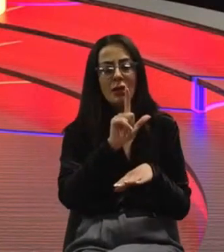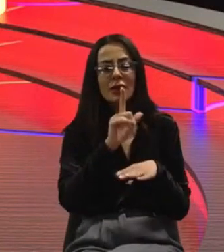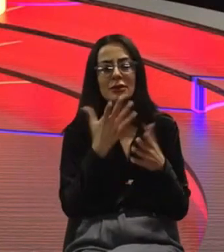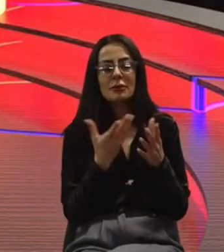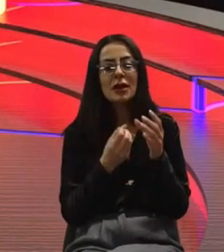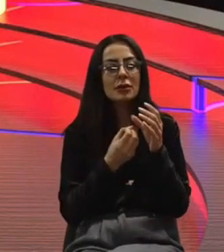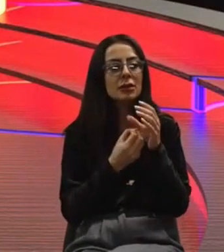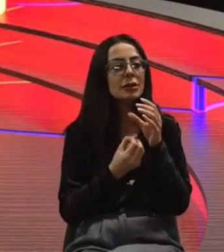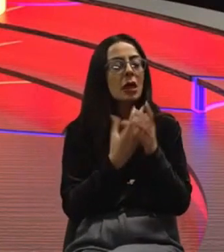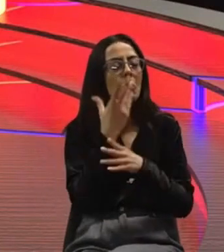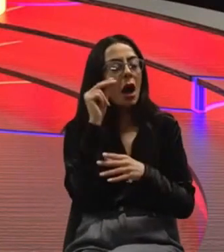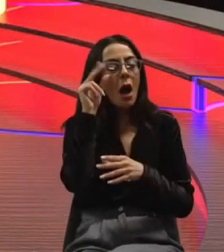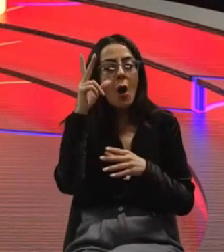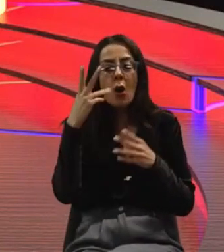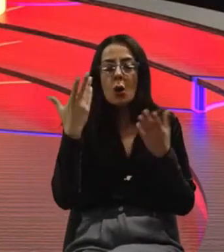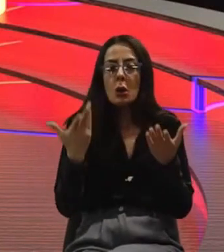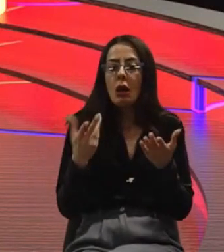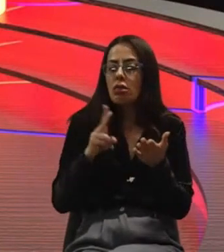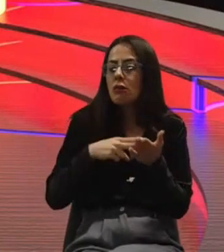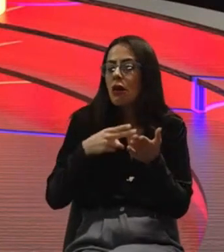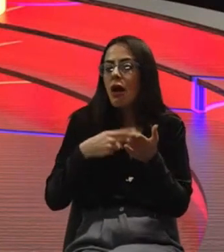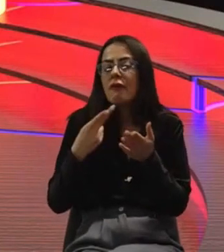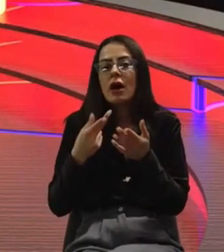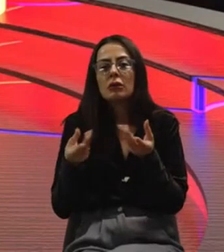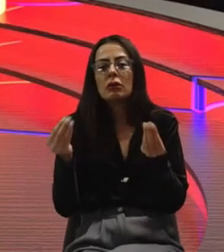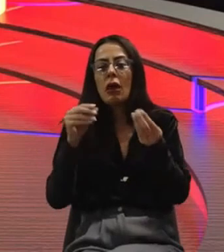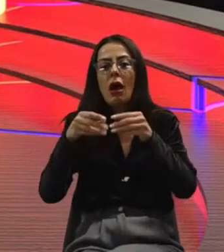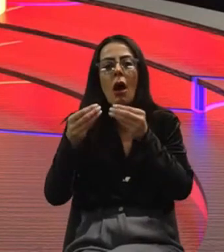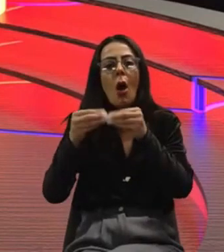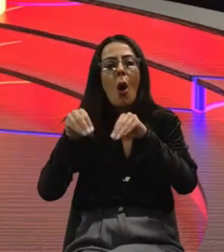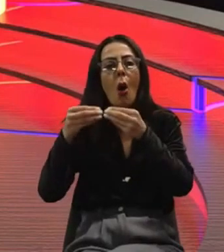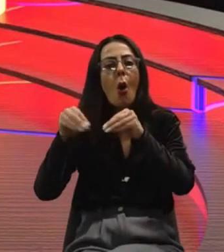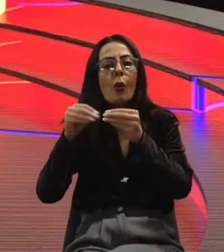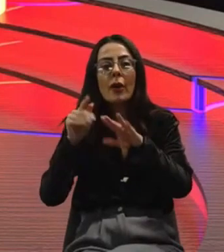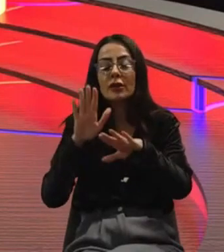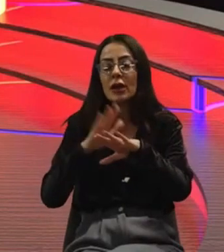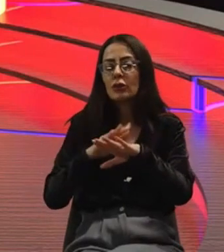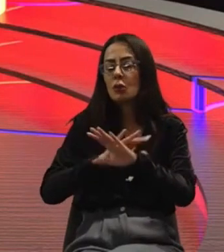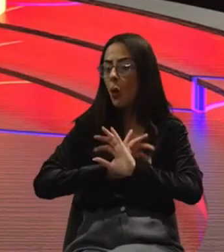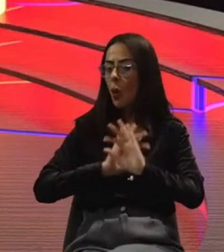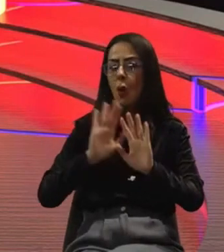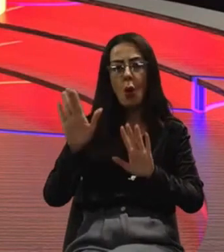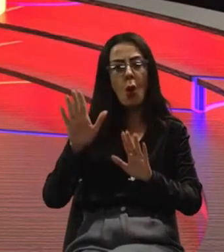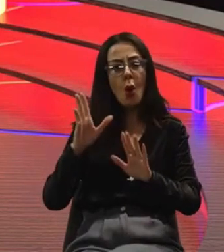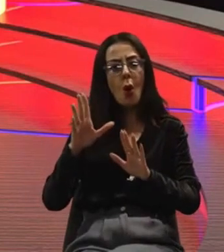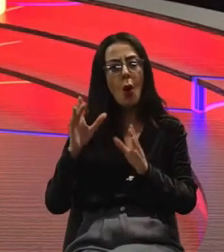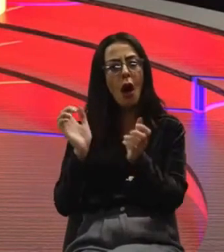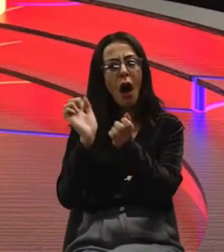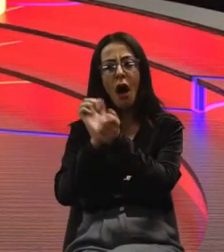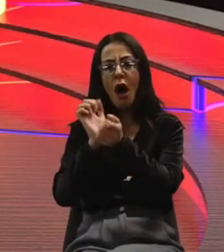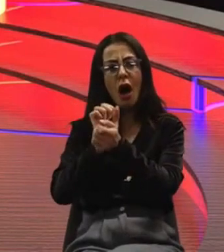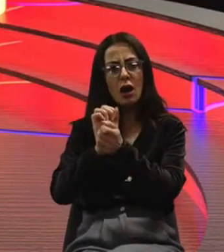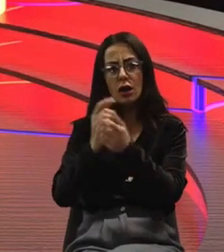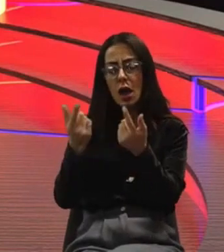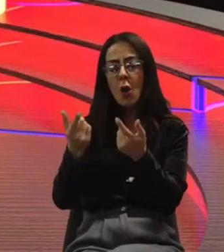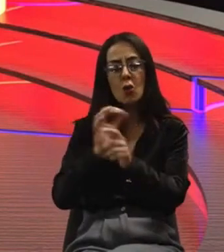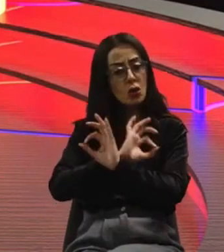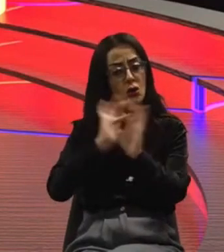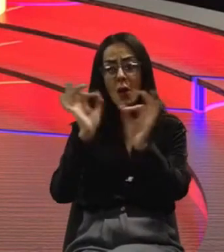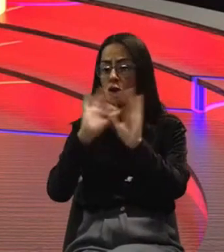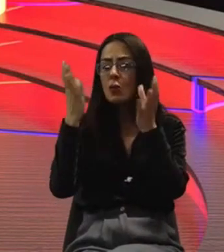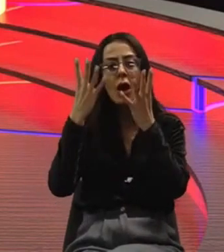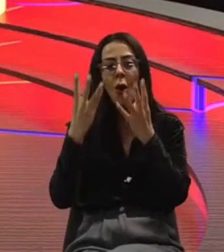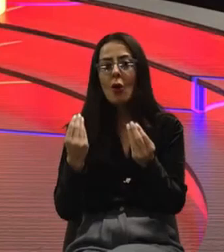sabah ailenize insanlar şunu söylerler O ne güzel olmuş eline sağlık bunu içten söylediğini fark ettiğiniz zaman